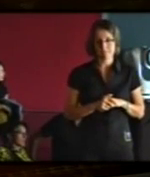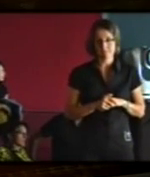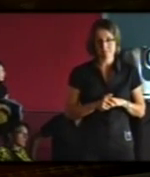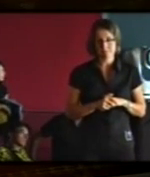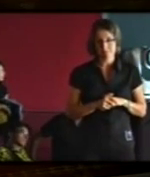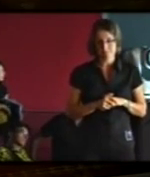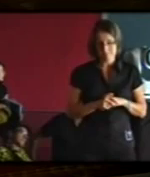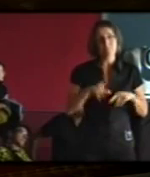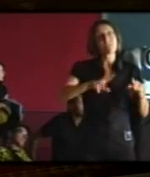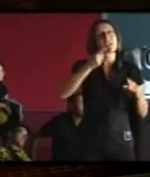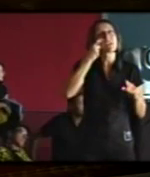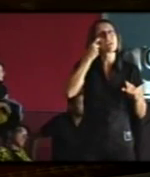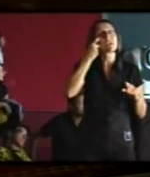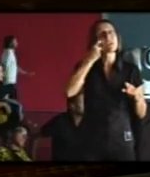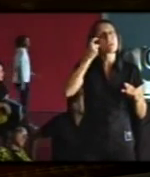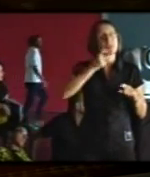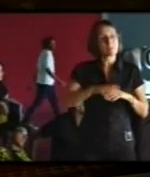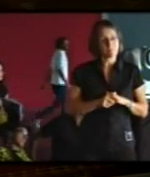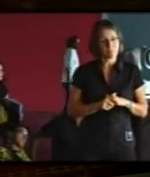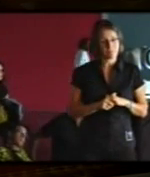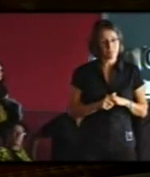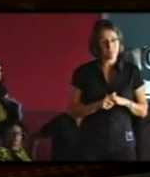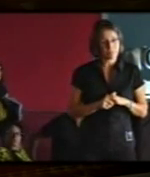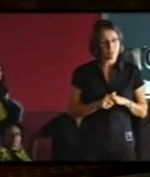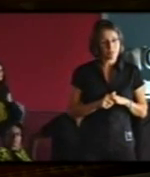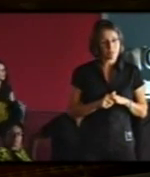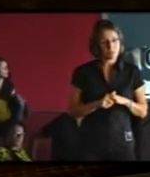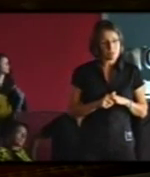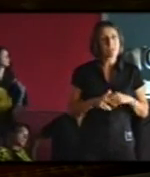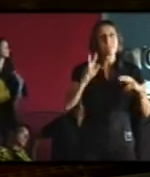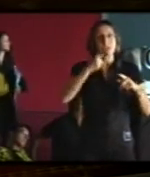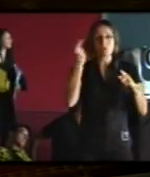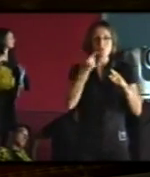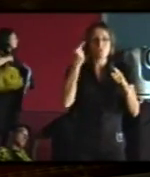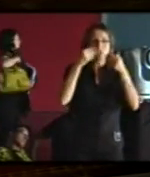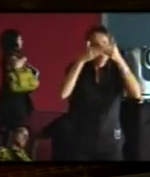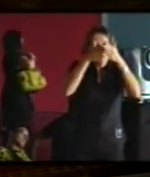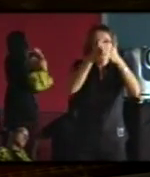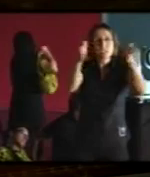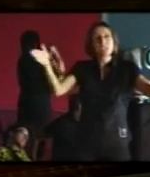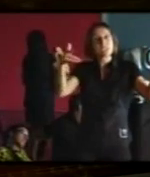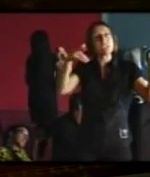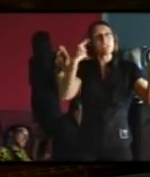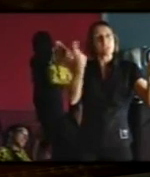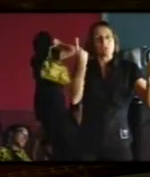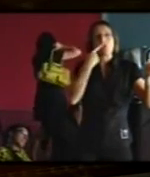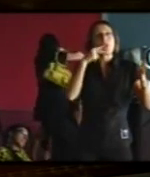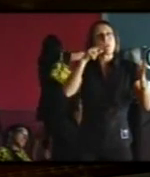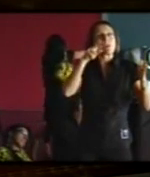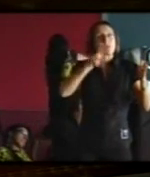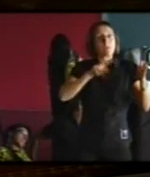on a toujours tendance à raisonner... de manière macro, en voyant ça. Il ne faut pas oublier que c'est une